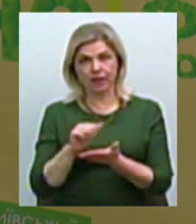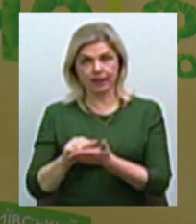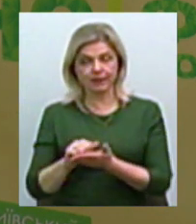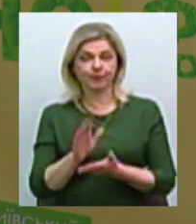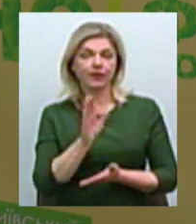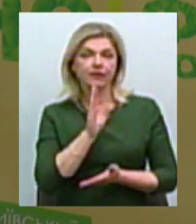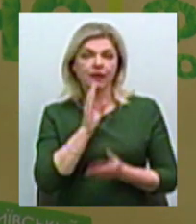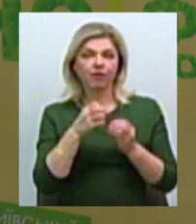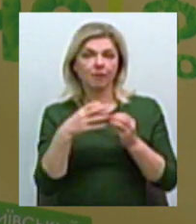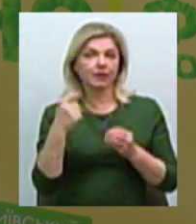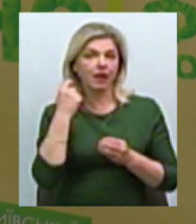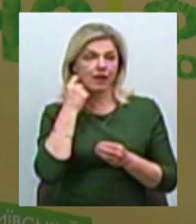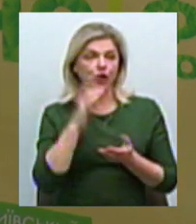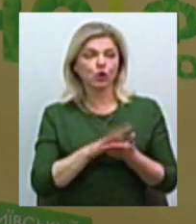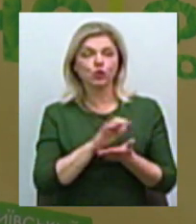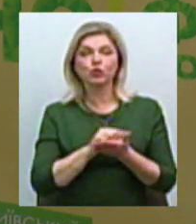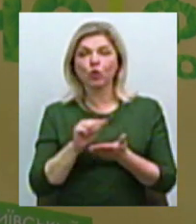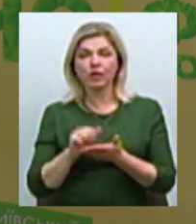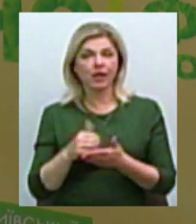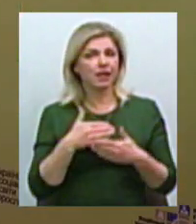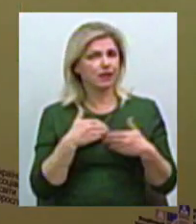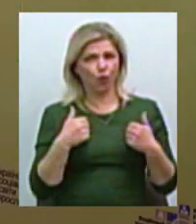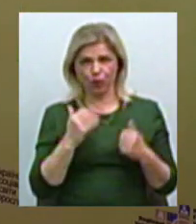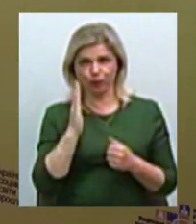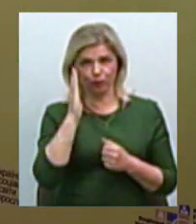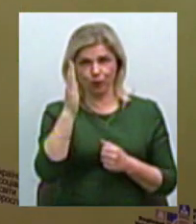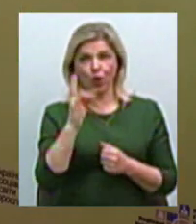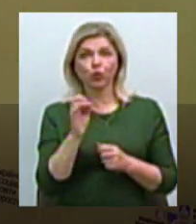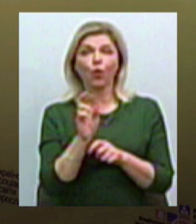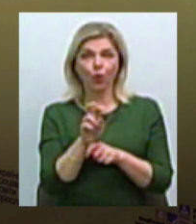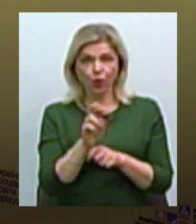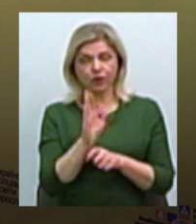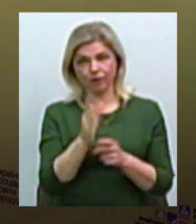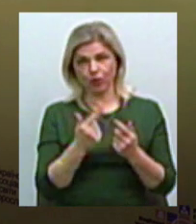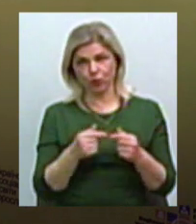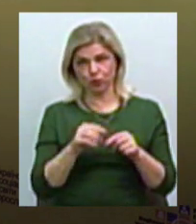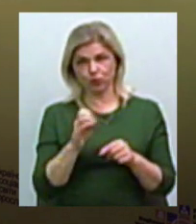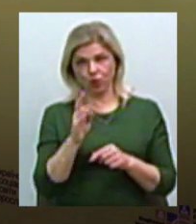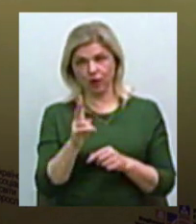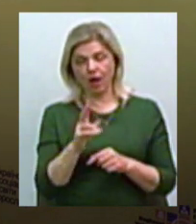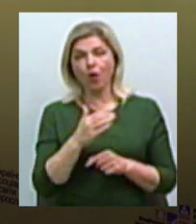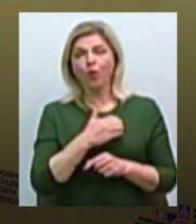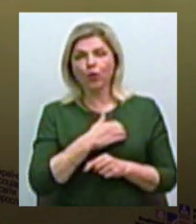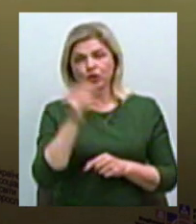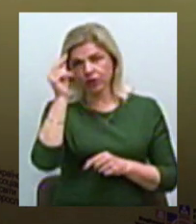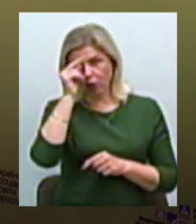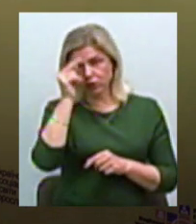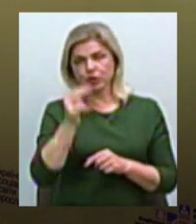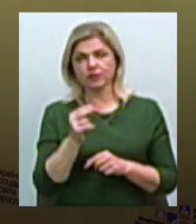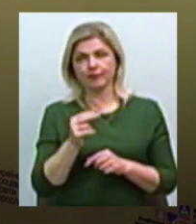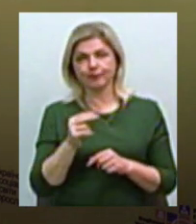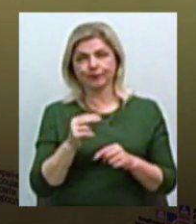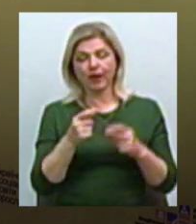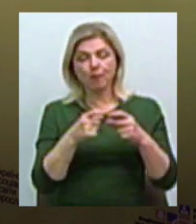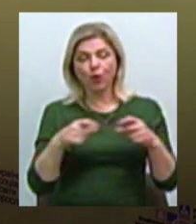бути журналісткою не хоче. Гурток – її хобі. Я хочу навчитися монтувати фільми, хочу